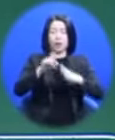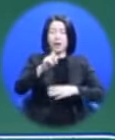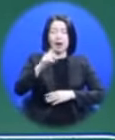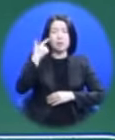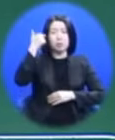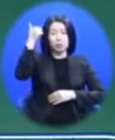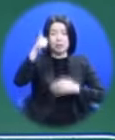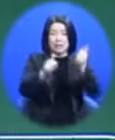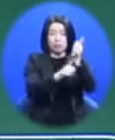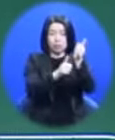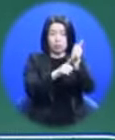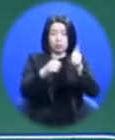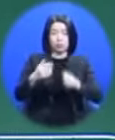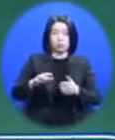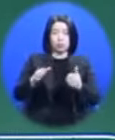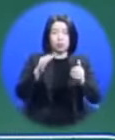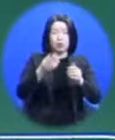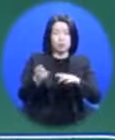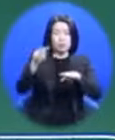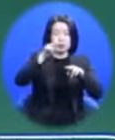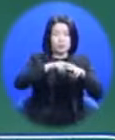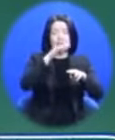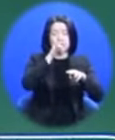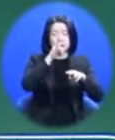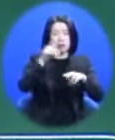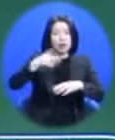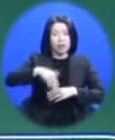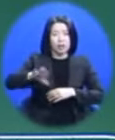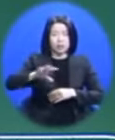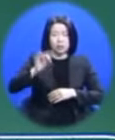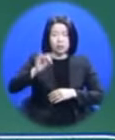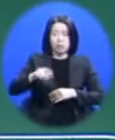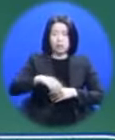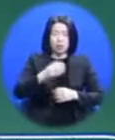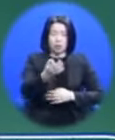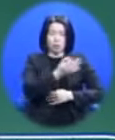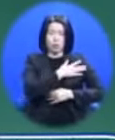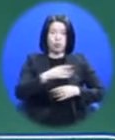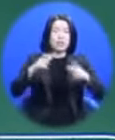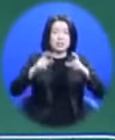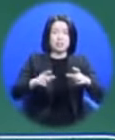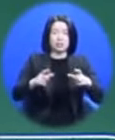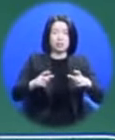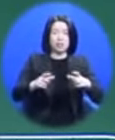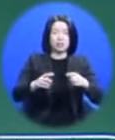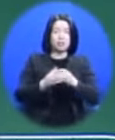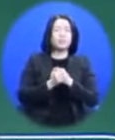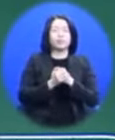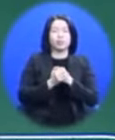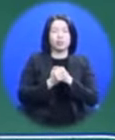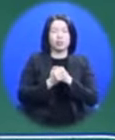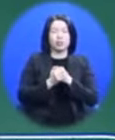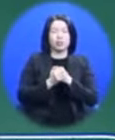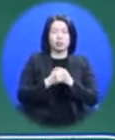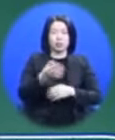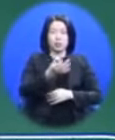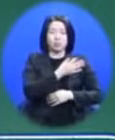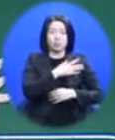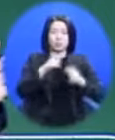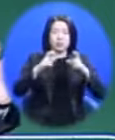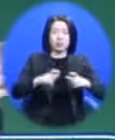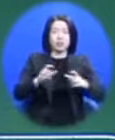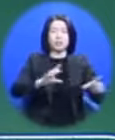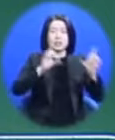부목사로 가셨는데, 그분이 처음에 가셔서는 이런 부유한 지역에는 사는, 이런 부유한 지역에 사는